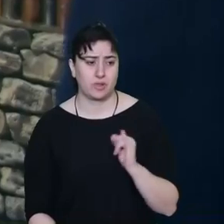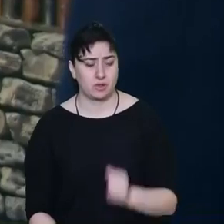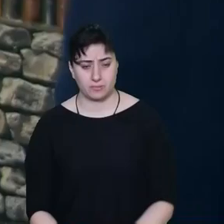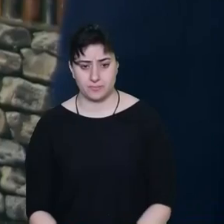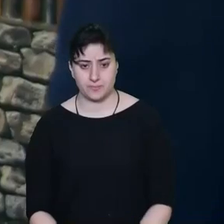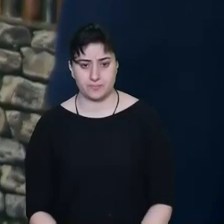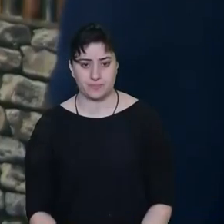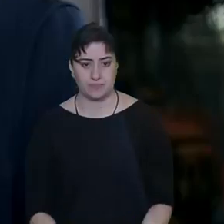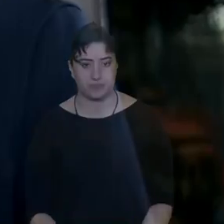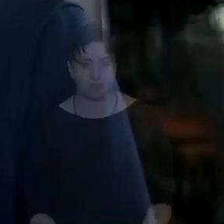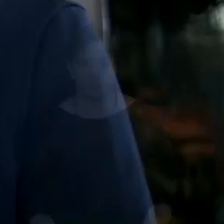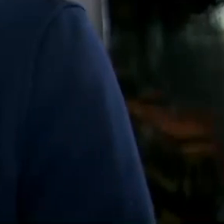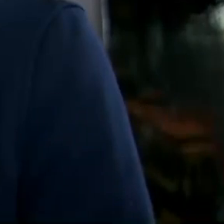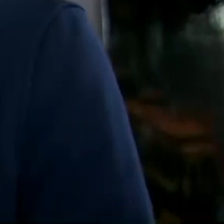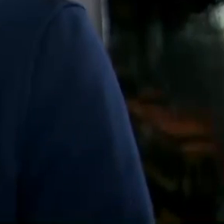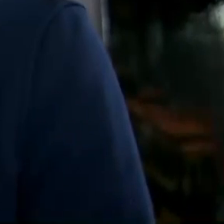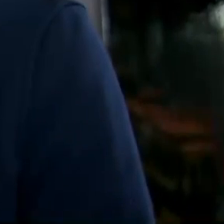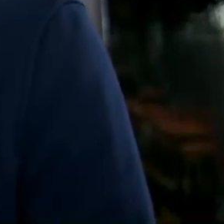felaket.